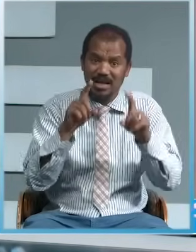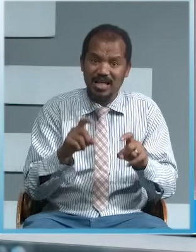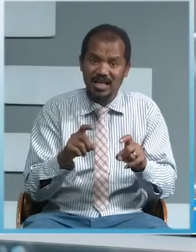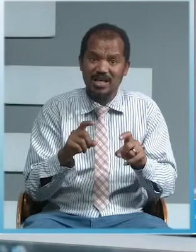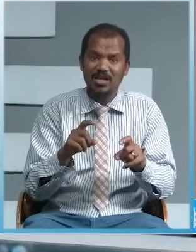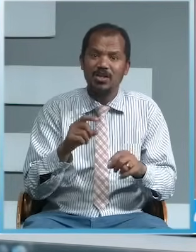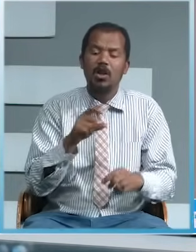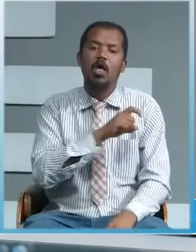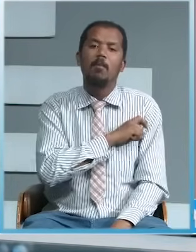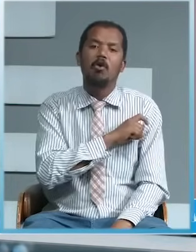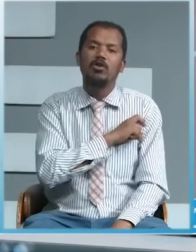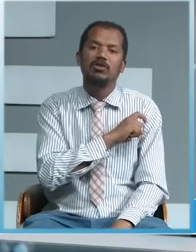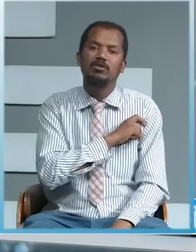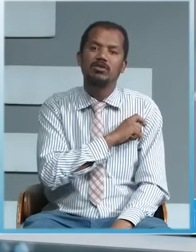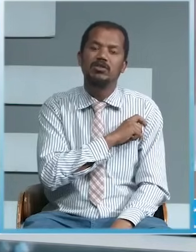ለተጨማሪ ምርመራ